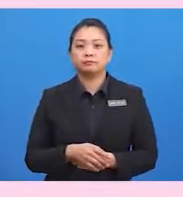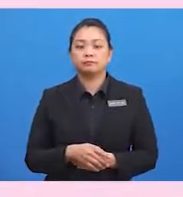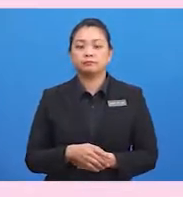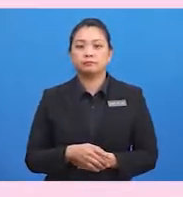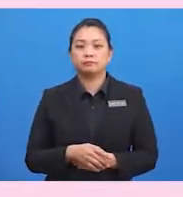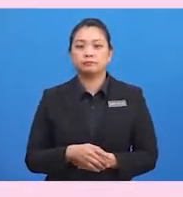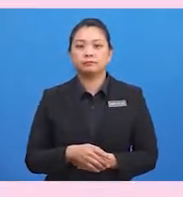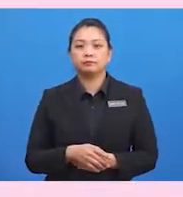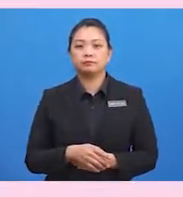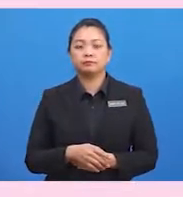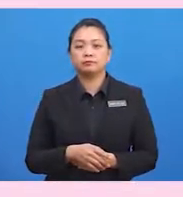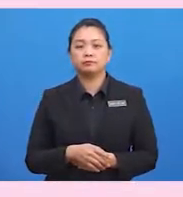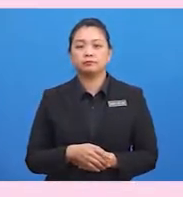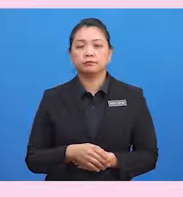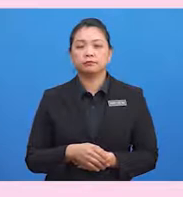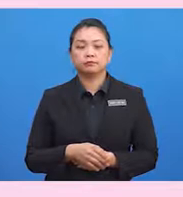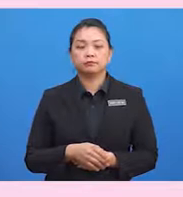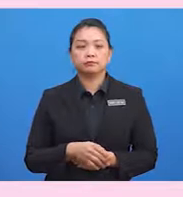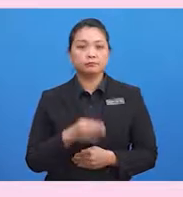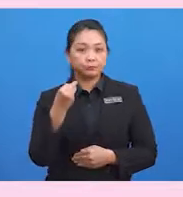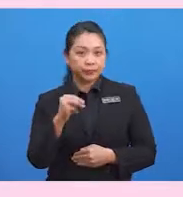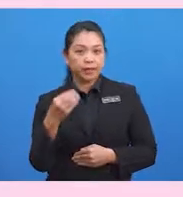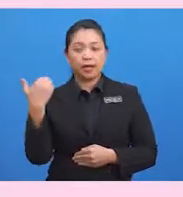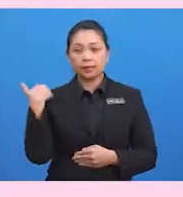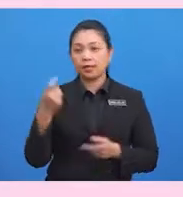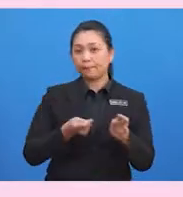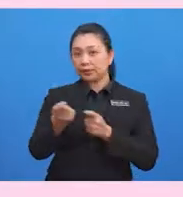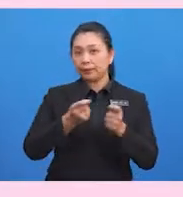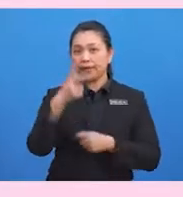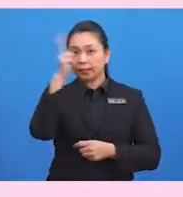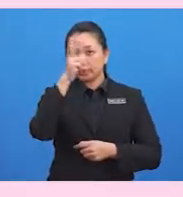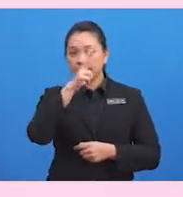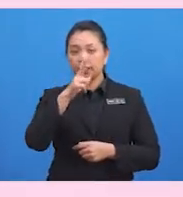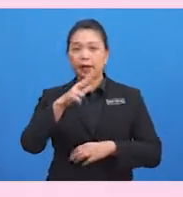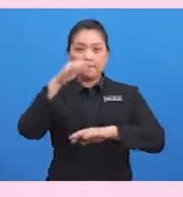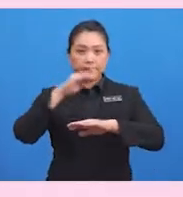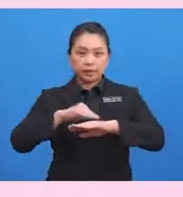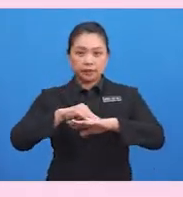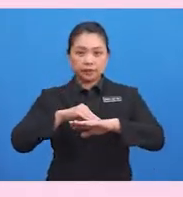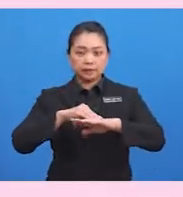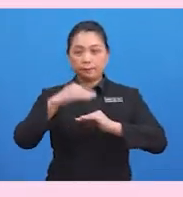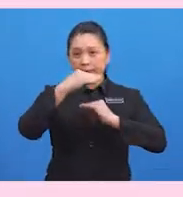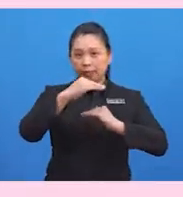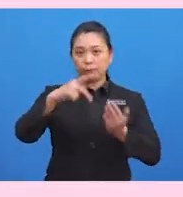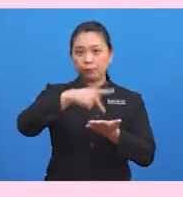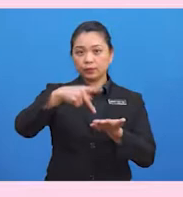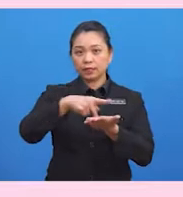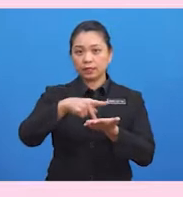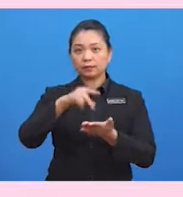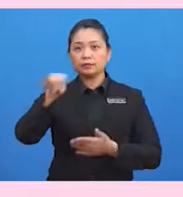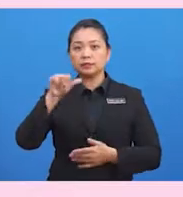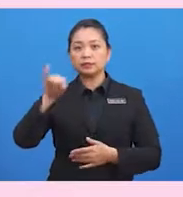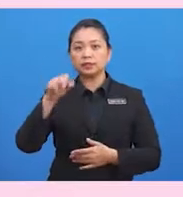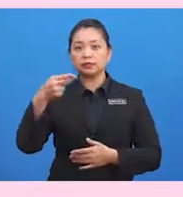pembesar-pembesar ini adalah merupakan petak B kerajaan pada peringkat pusat jajahan